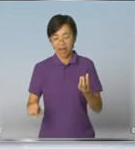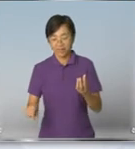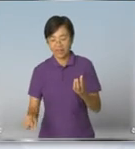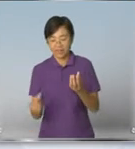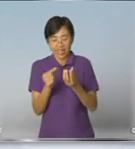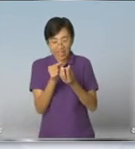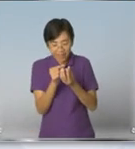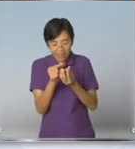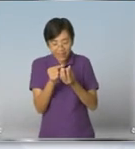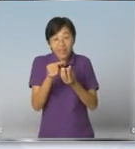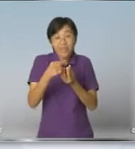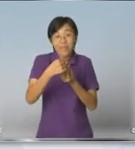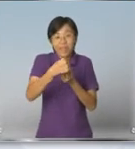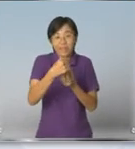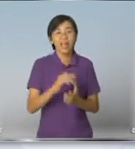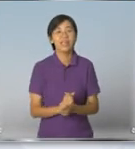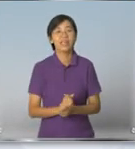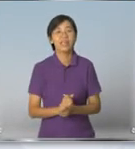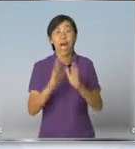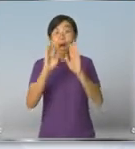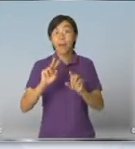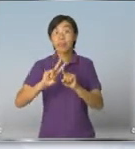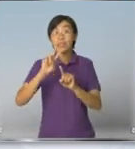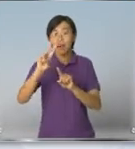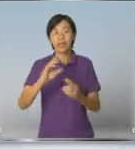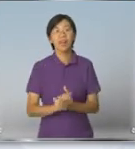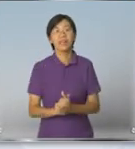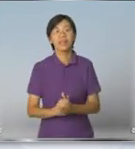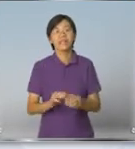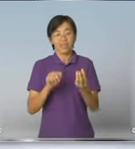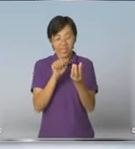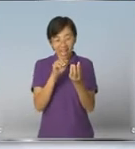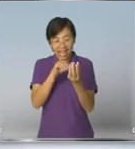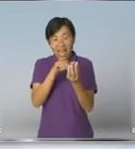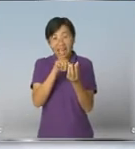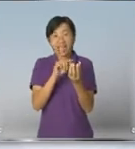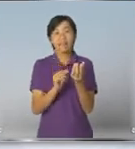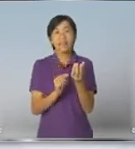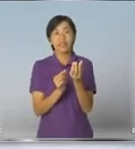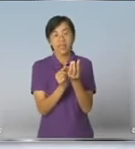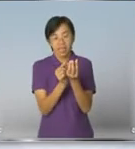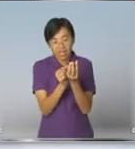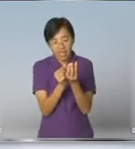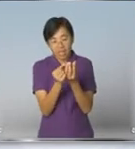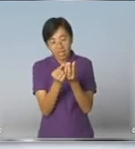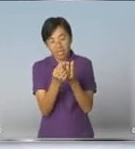ากนั้นก็จะหนีบค่ะแบบที่สองนะคะหนีบจากข้างล่างค่ะขึ้นม